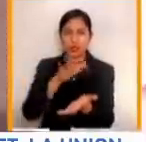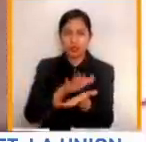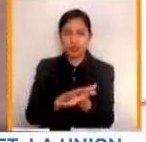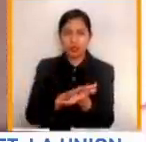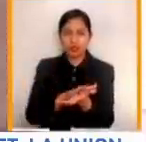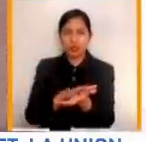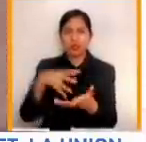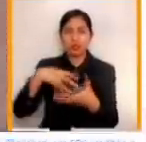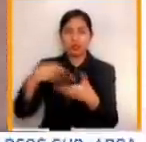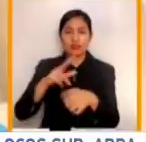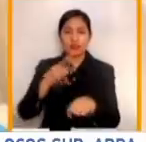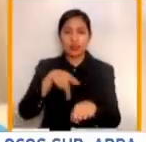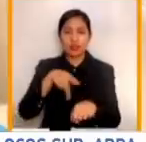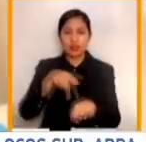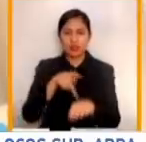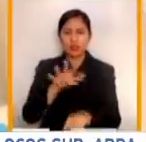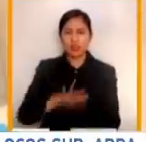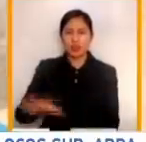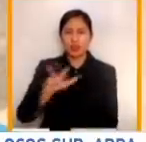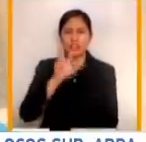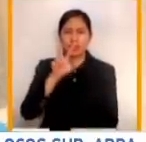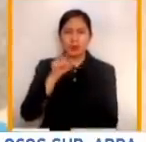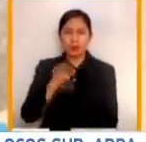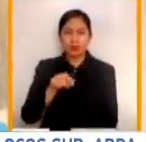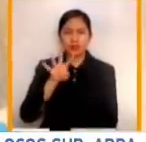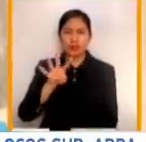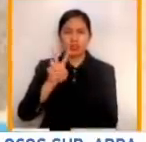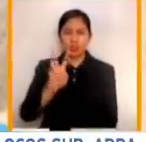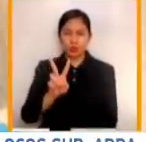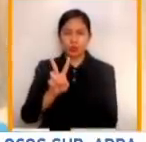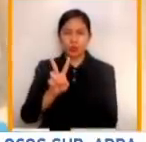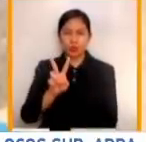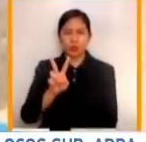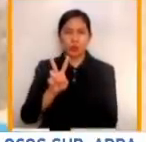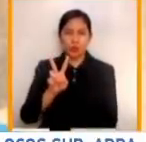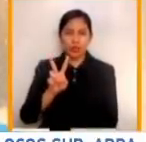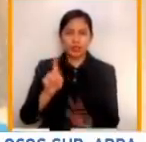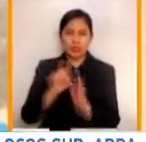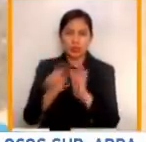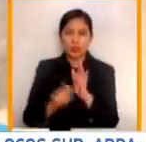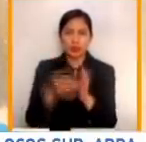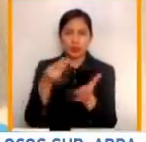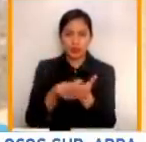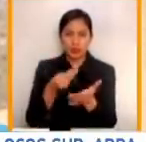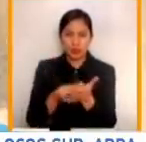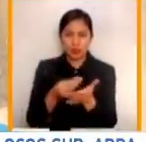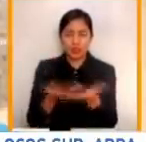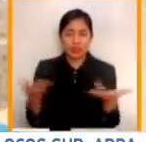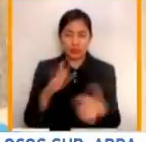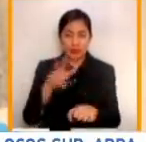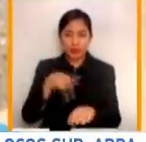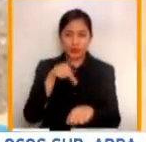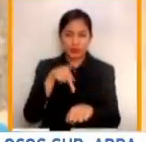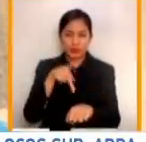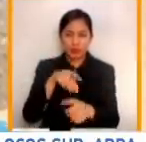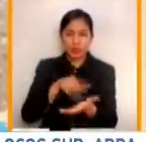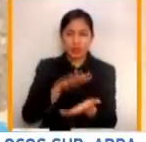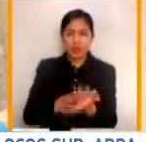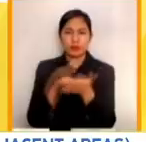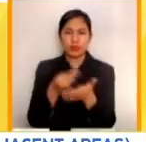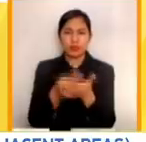Katumbas siya ng 3.42 trillion pesos. Ang domestic debt naman umabot sa 8.22 trillion